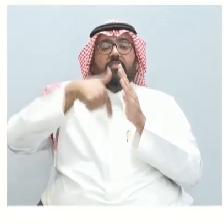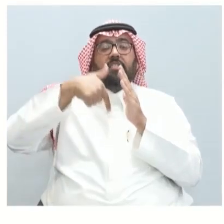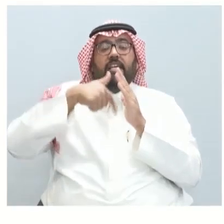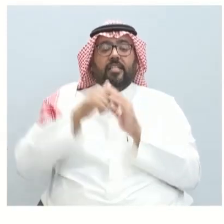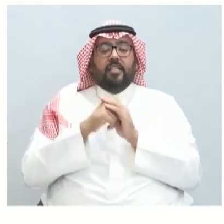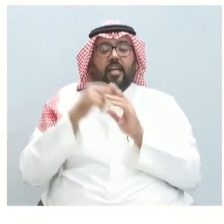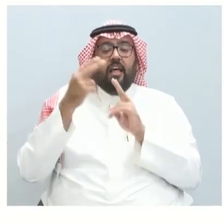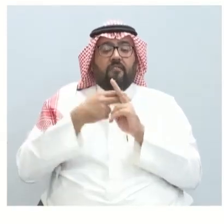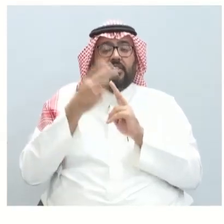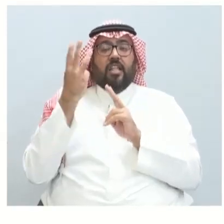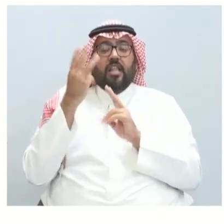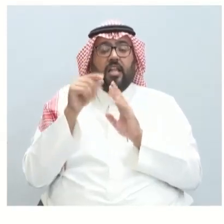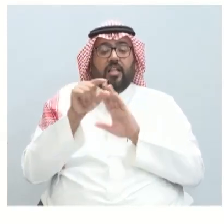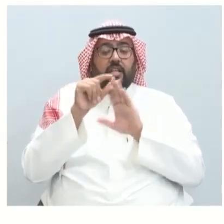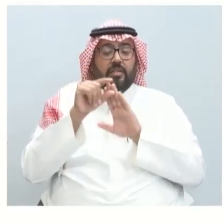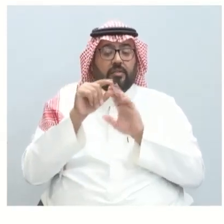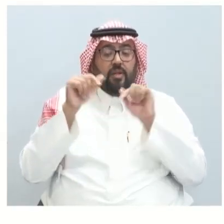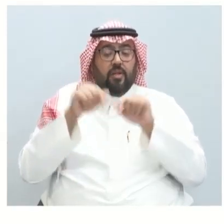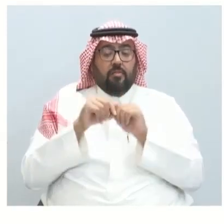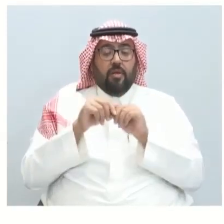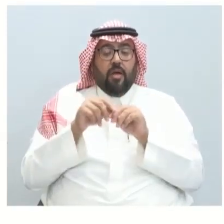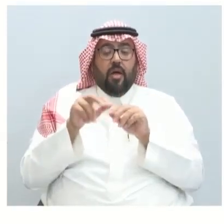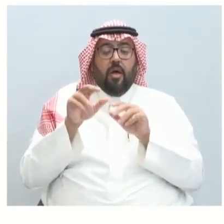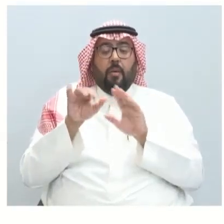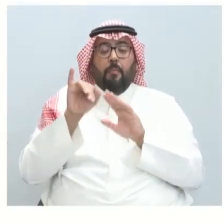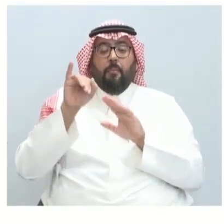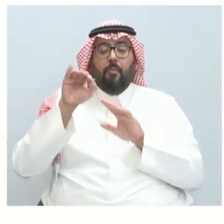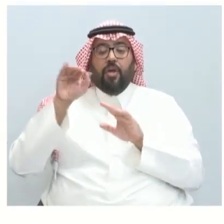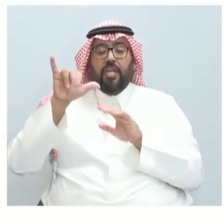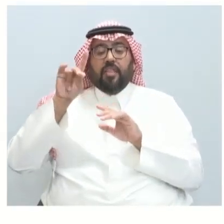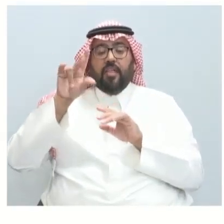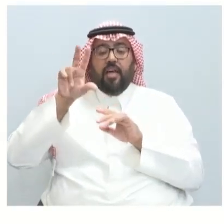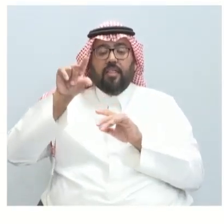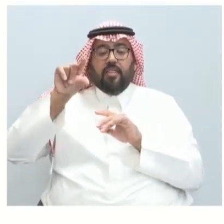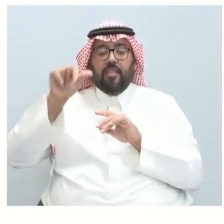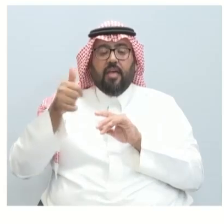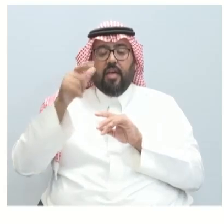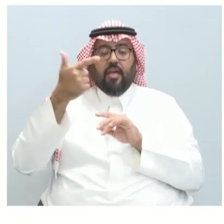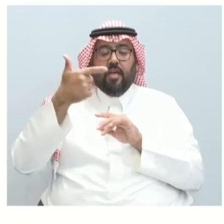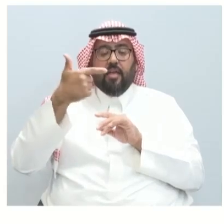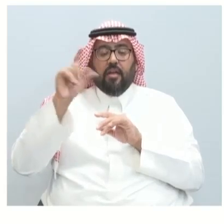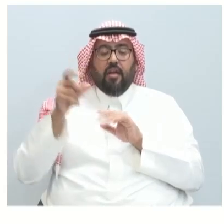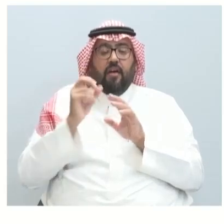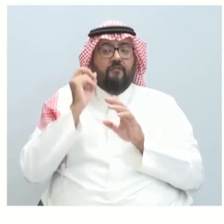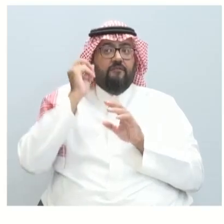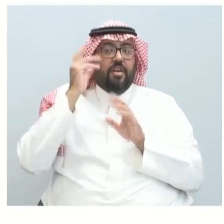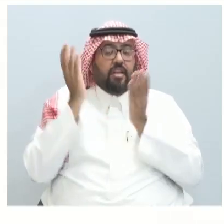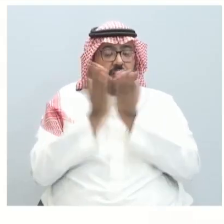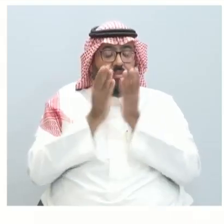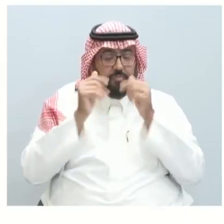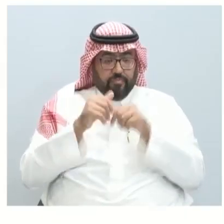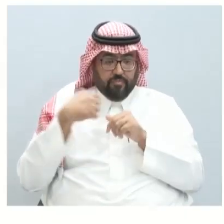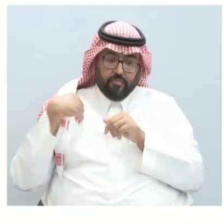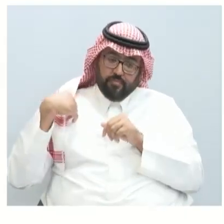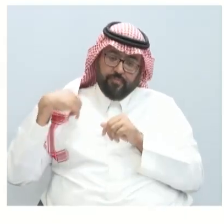الابتدائي درسنا اليوم يا مبدعين يا مبدعات يحمل عنوان محيط الدائره فكره الدرس اليوم